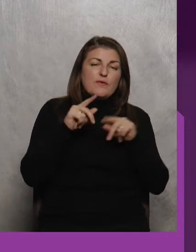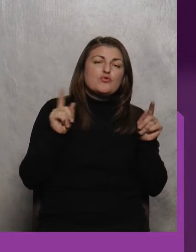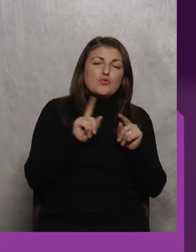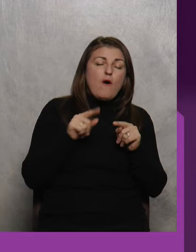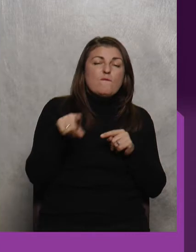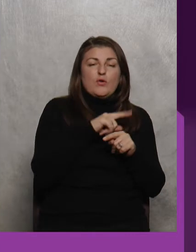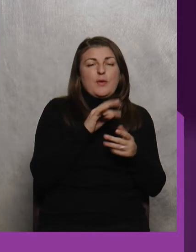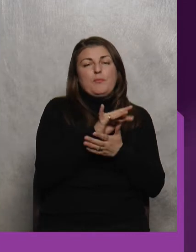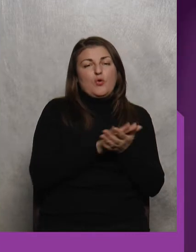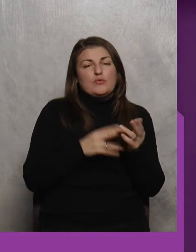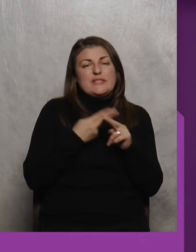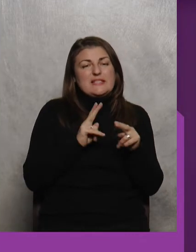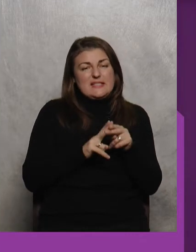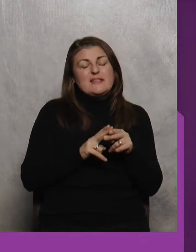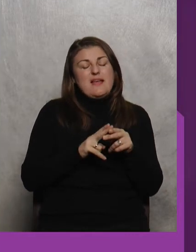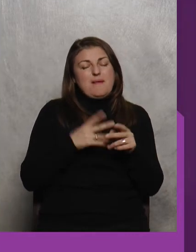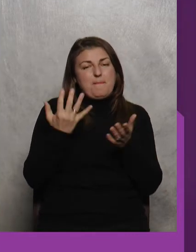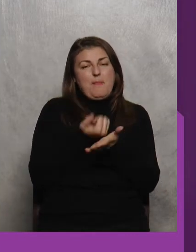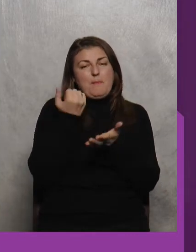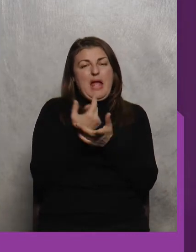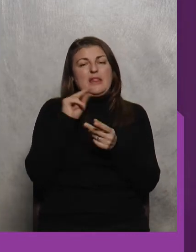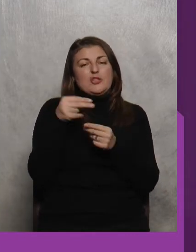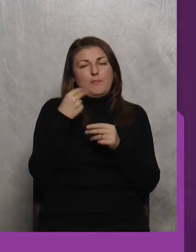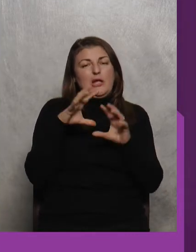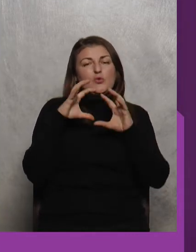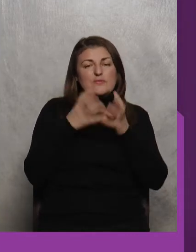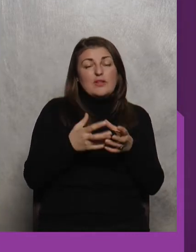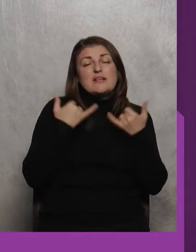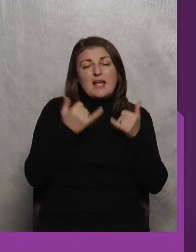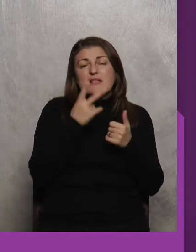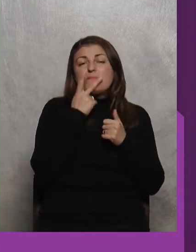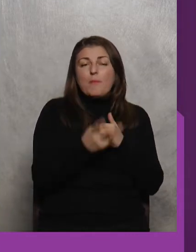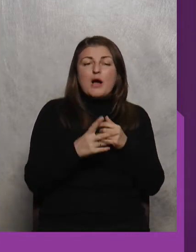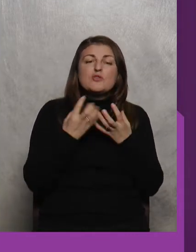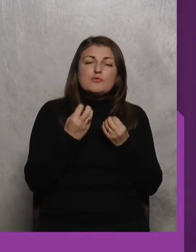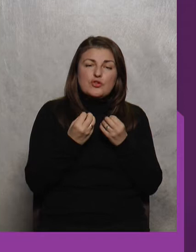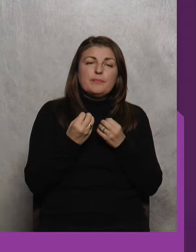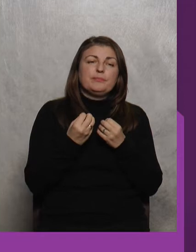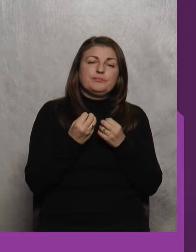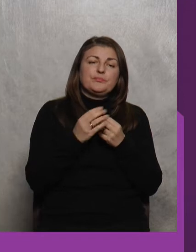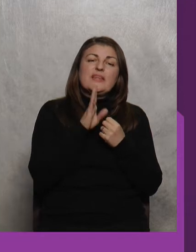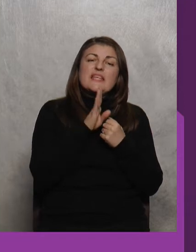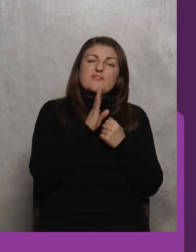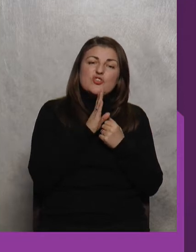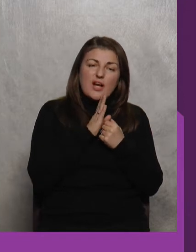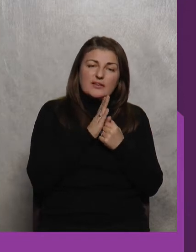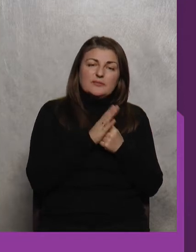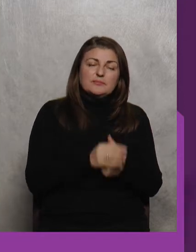вони продовжать цей тріумф вже і на чемпіонаті світу. Зараз побачимо ще